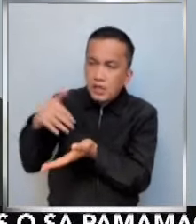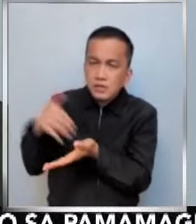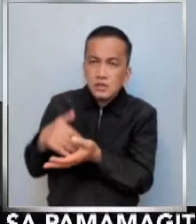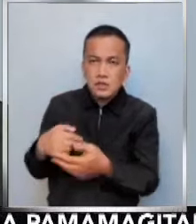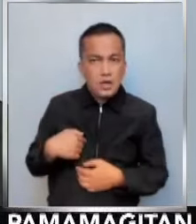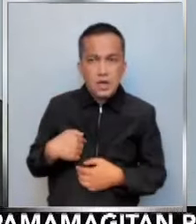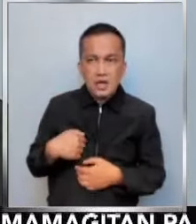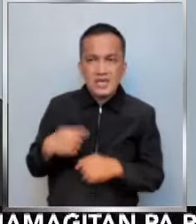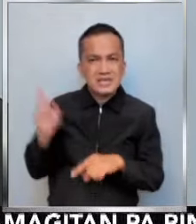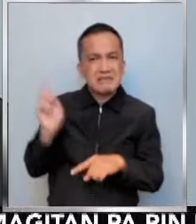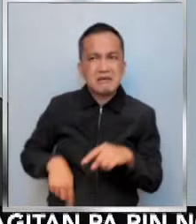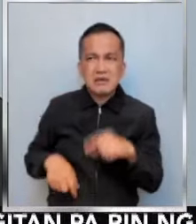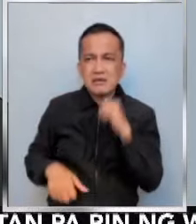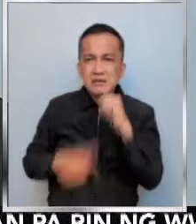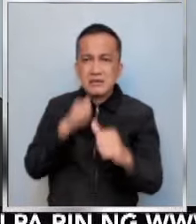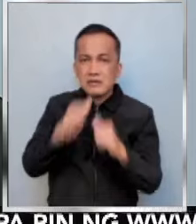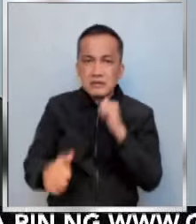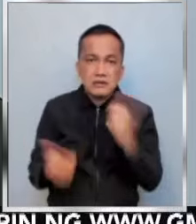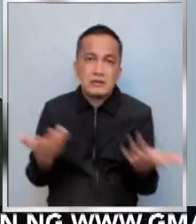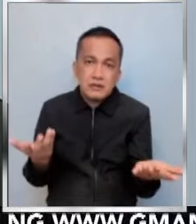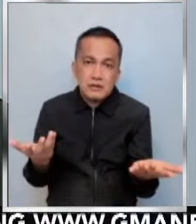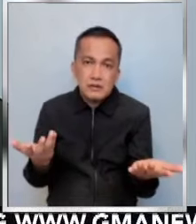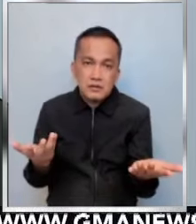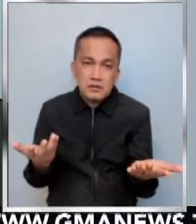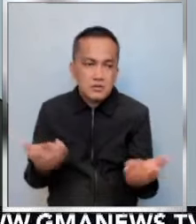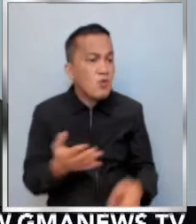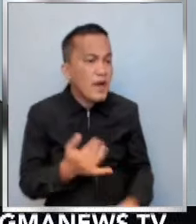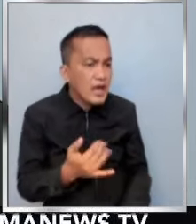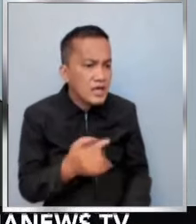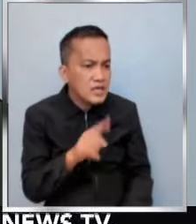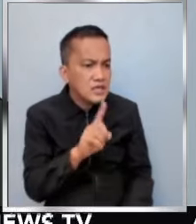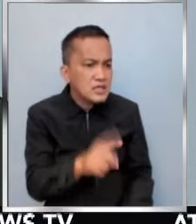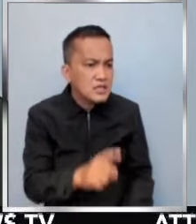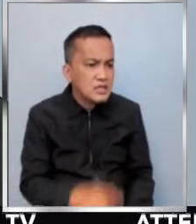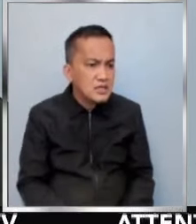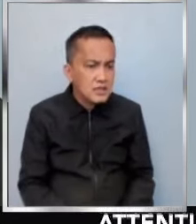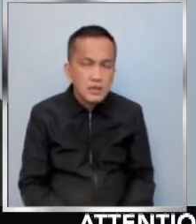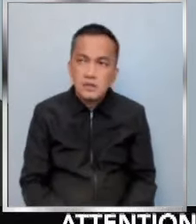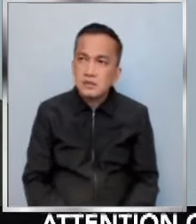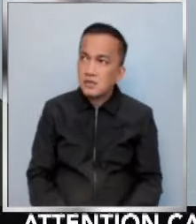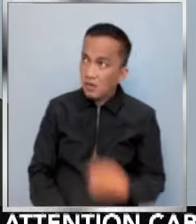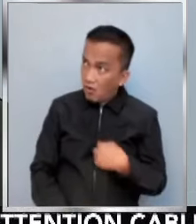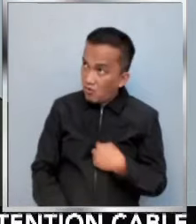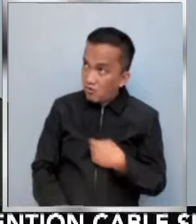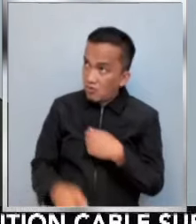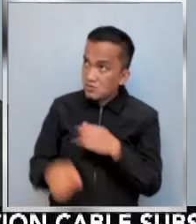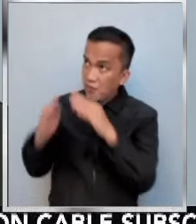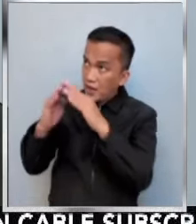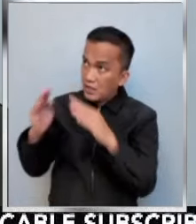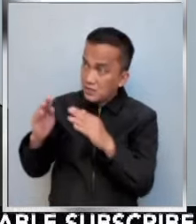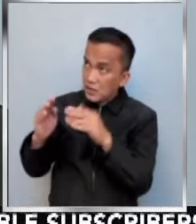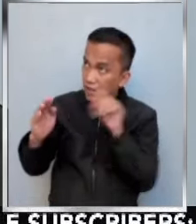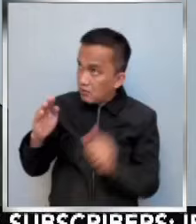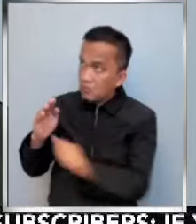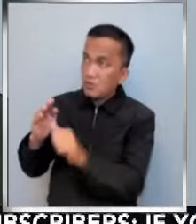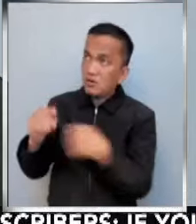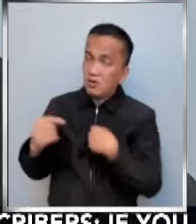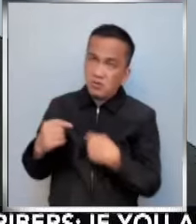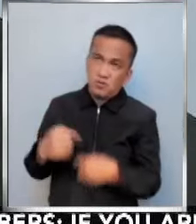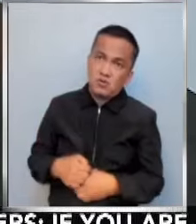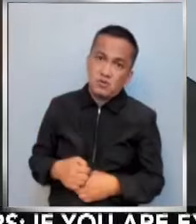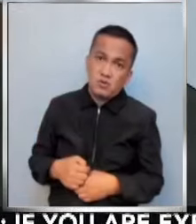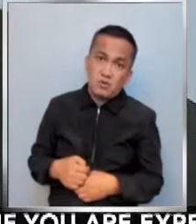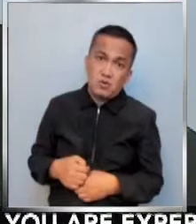Duke. Bakit? Kasi ang ano ko, nasa kanya ako tumira. Kasi ang ano niya dyan,